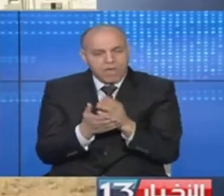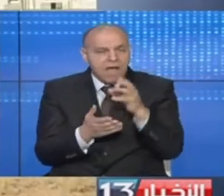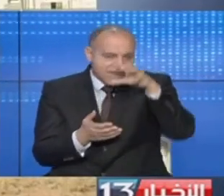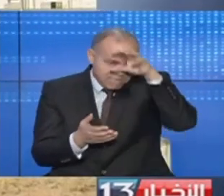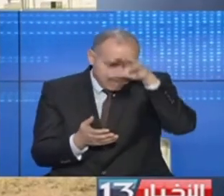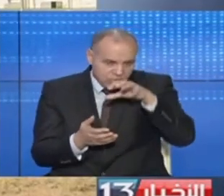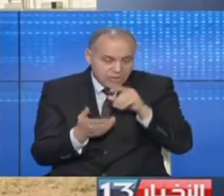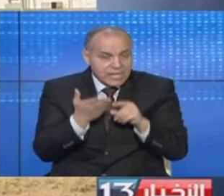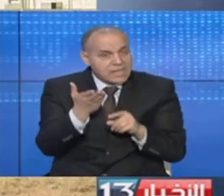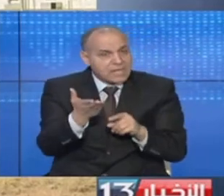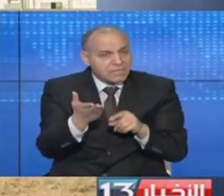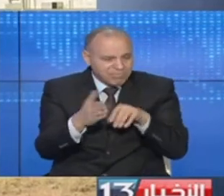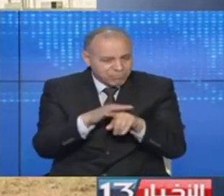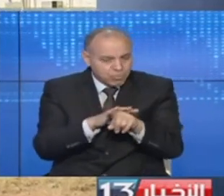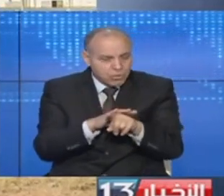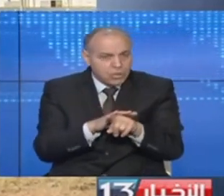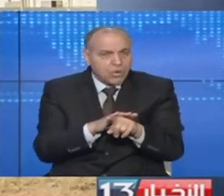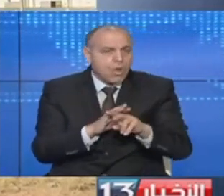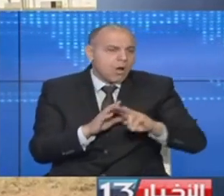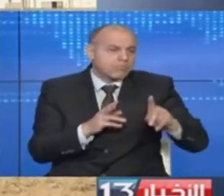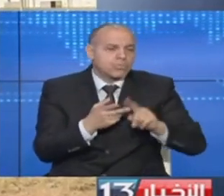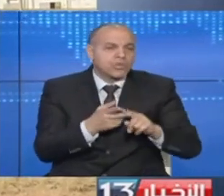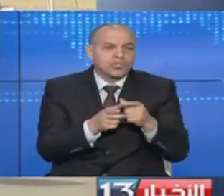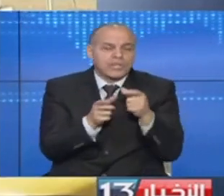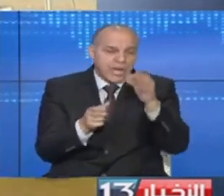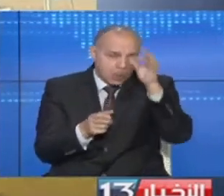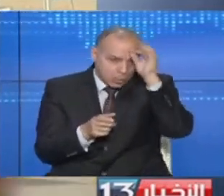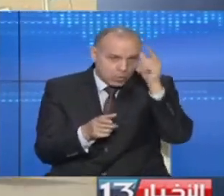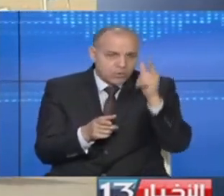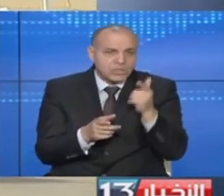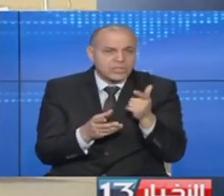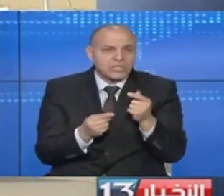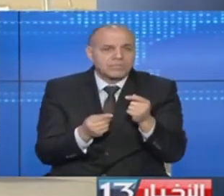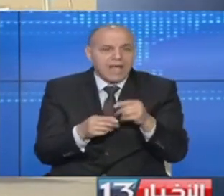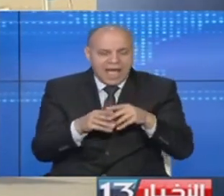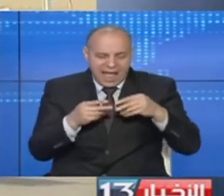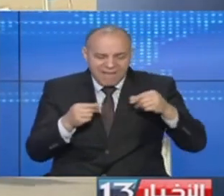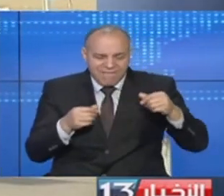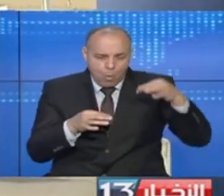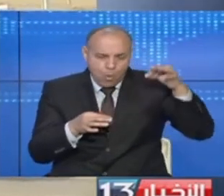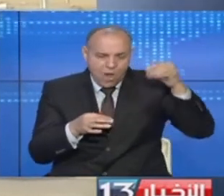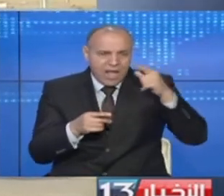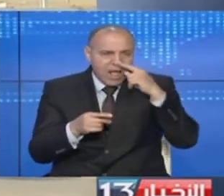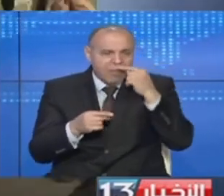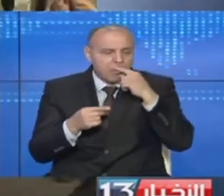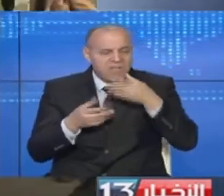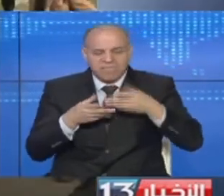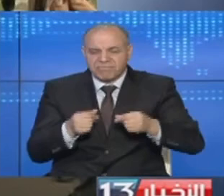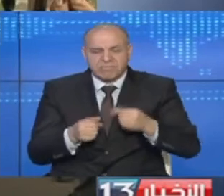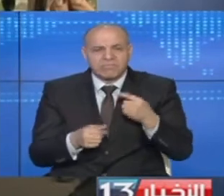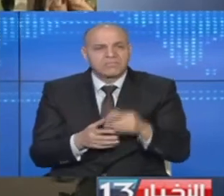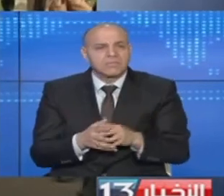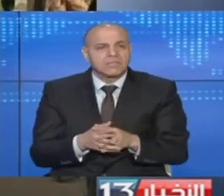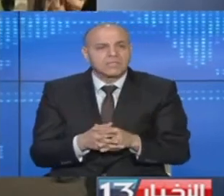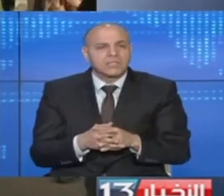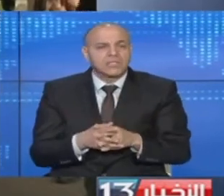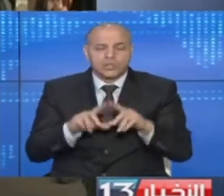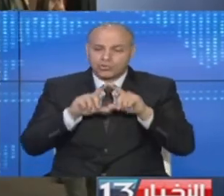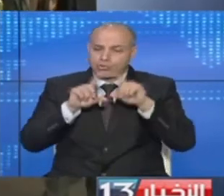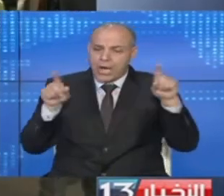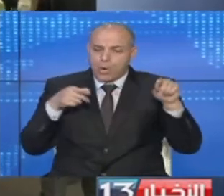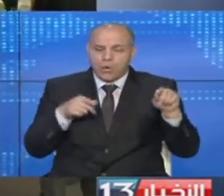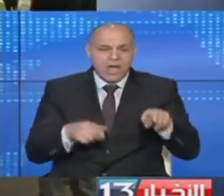فصفات جدليان وإنقاذ الشركة الوطنية لعجين الحلفاء والوراق من الإفلاس. تكون شعار